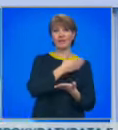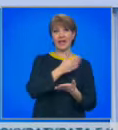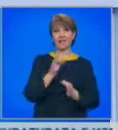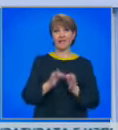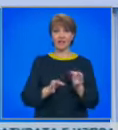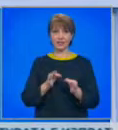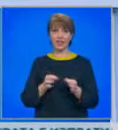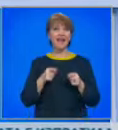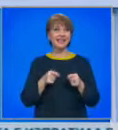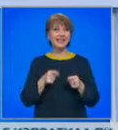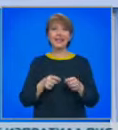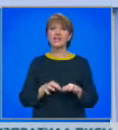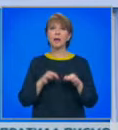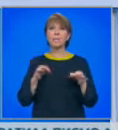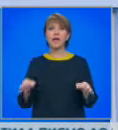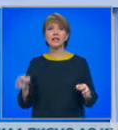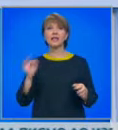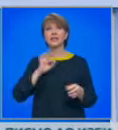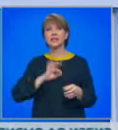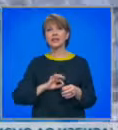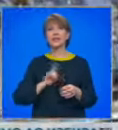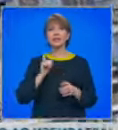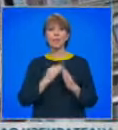стигна след рязко покачване на новите случаи.